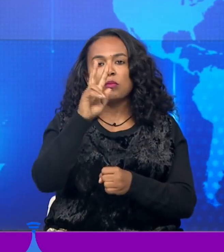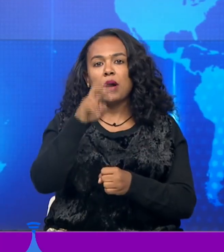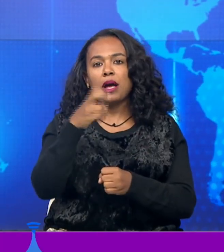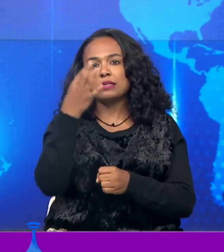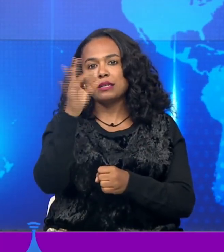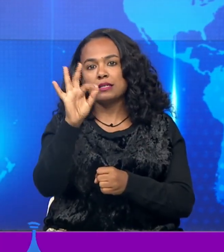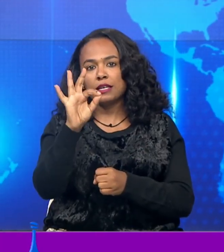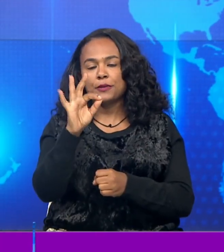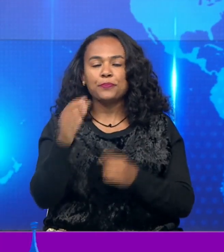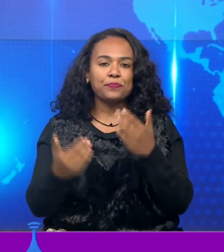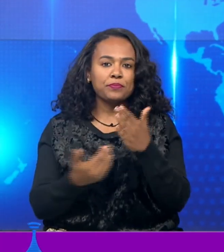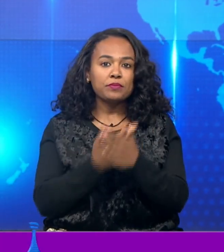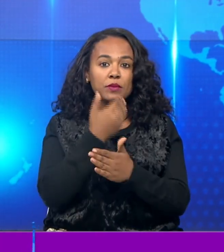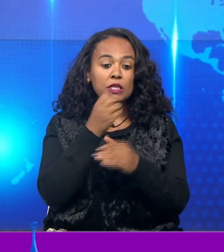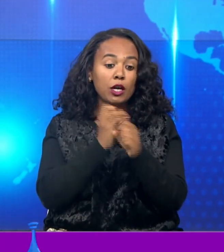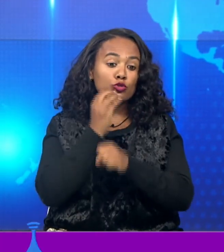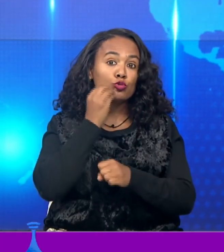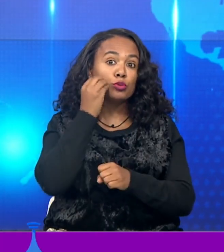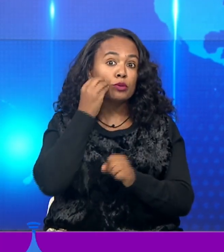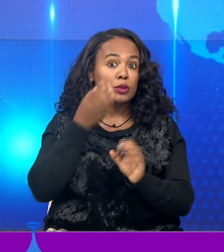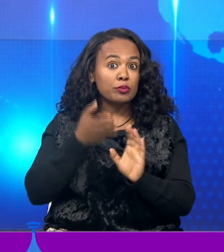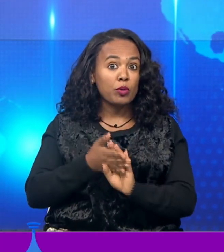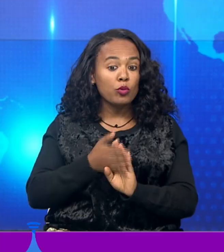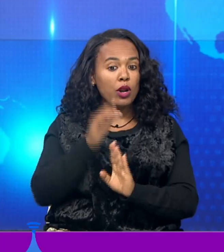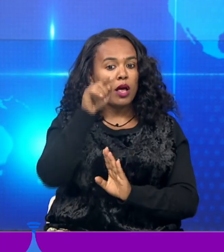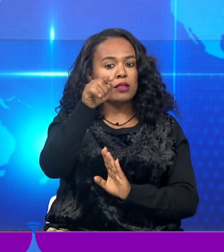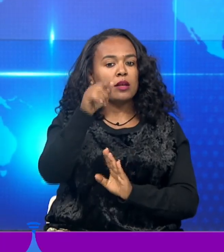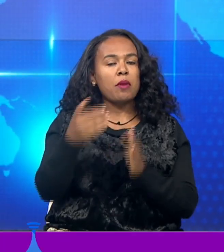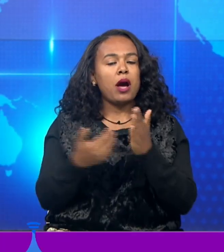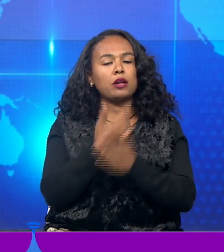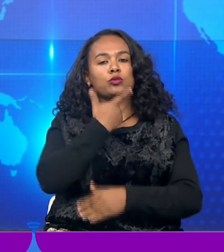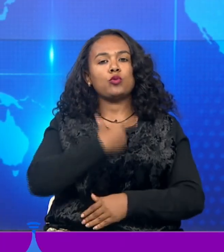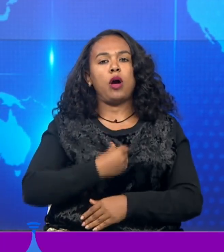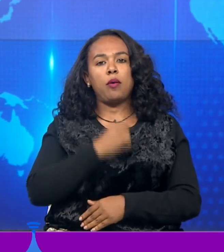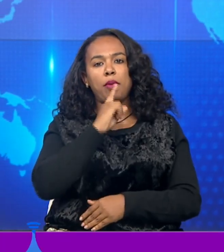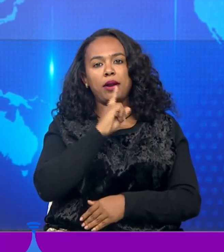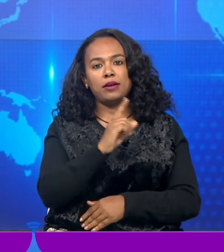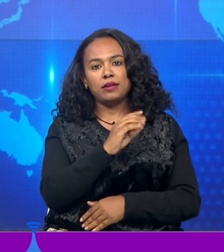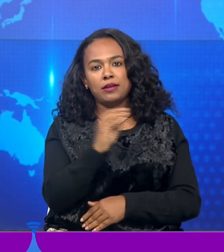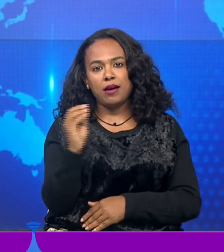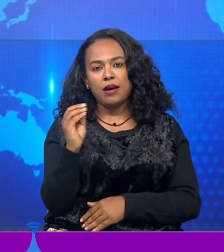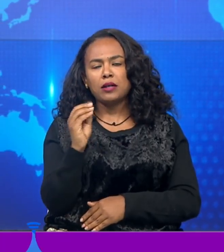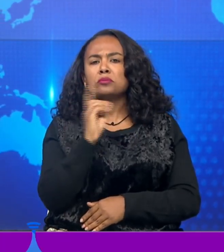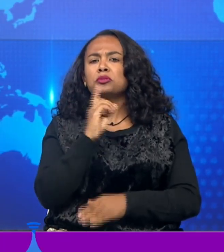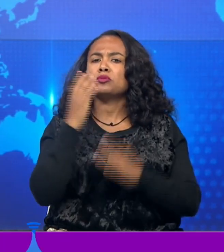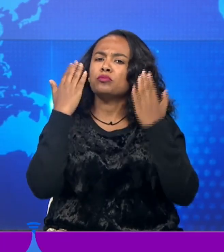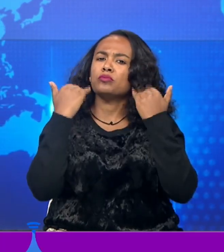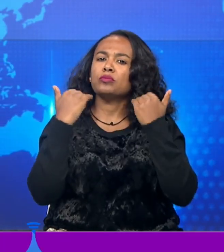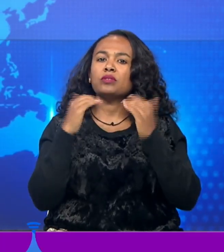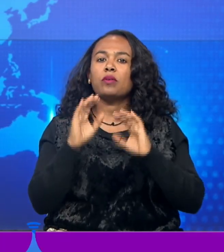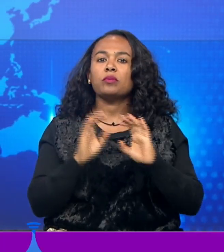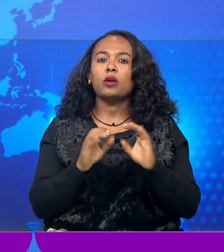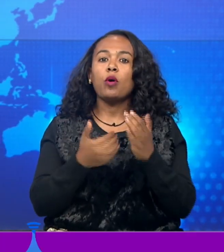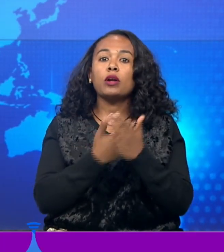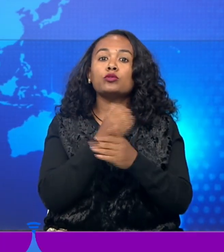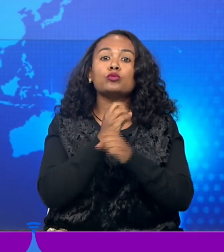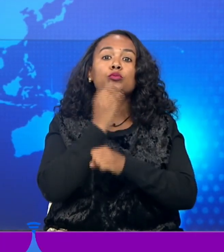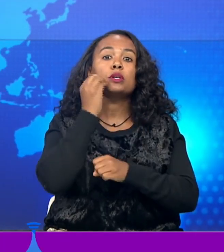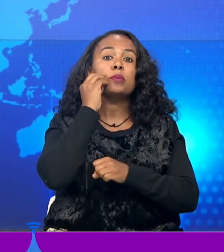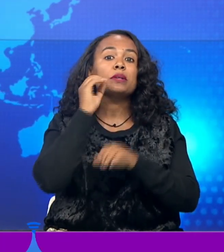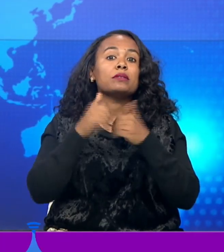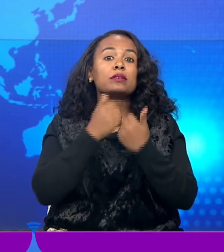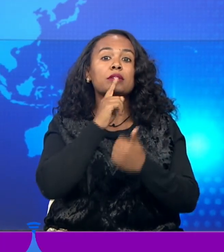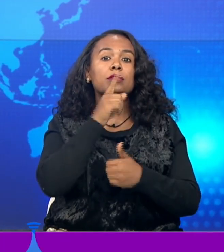በ2019 እንግዲህ በአዲሱ ምክር ቤት በኩል አንተም አዲሱ አባል ነህና ምንድነው ተስፋ የምታደርገው? አዲሱ ምክር ቤት እንዴት